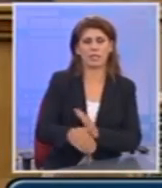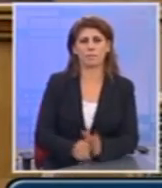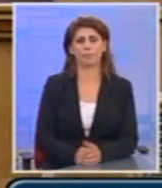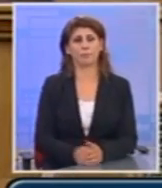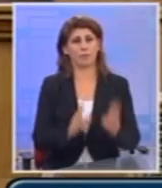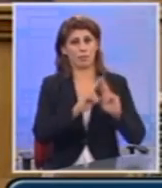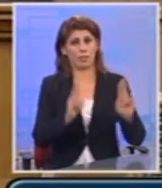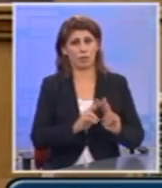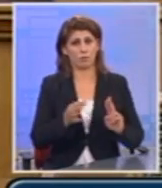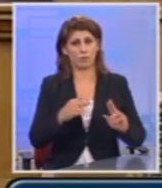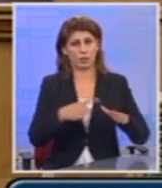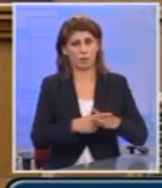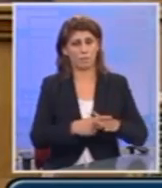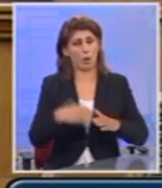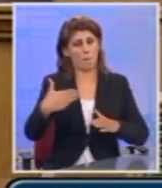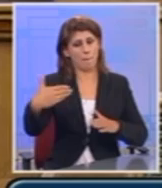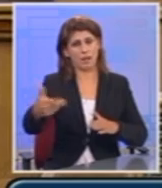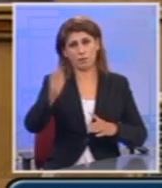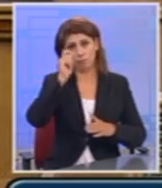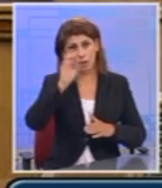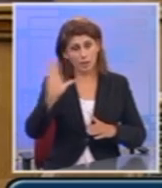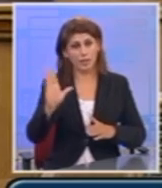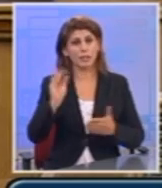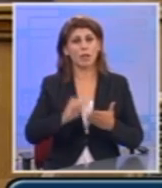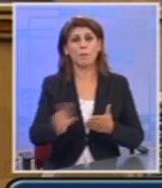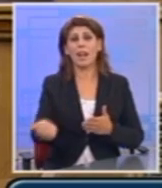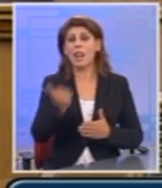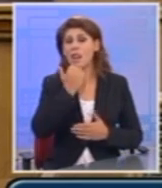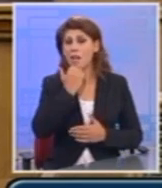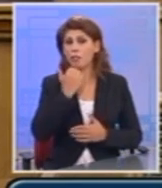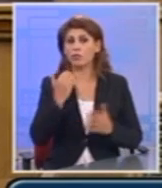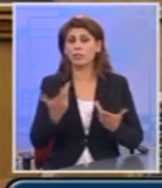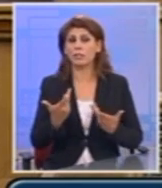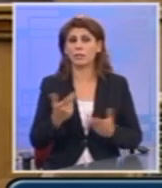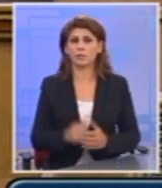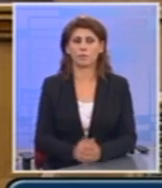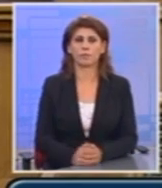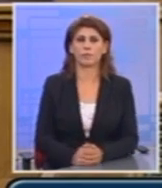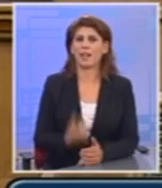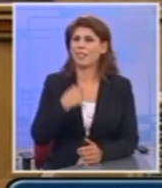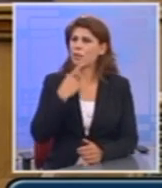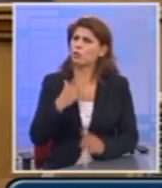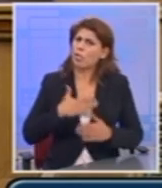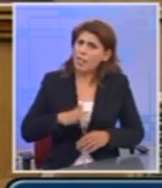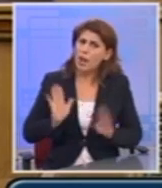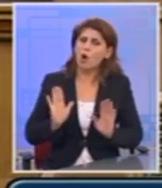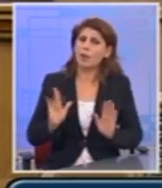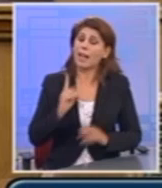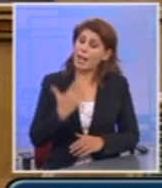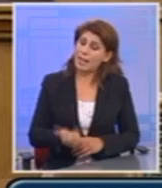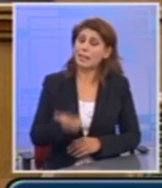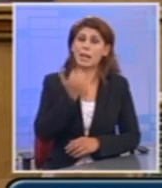δ επίσης αργότερα παραδέχτηκε ότι ήτανε σφάλμα λάθος δεν λέν ότι ήταν εσκεμμένο αλλά ότι ήταν